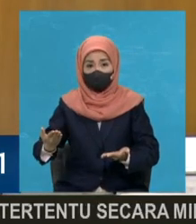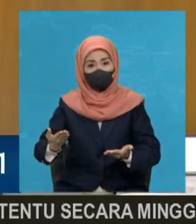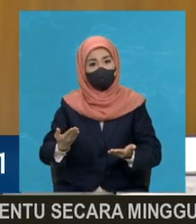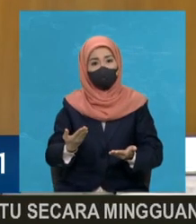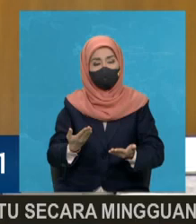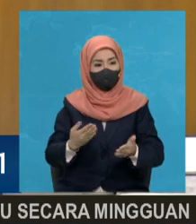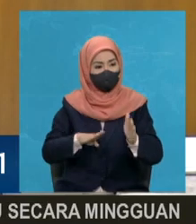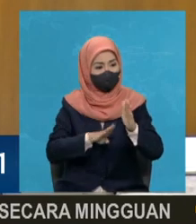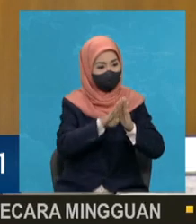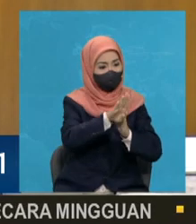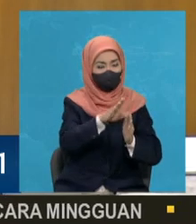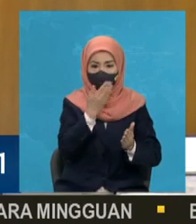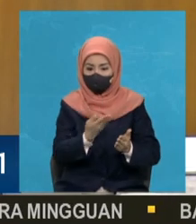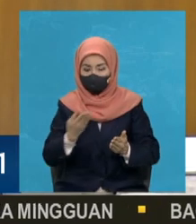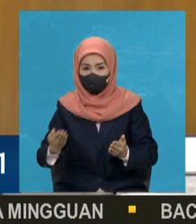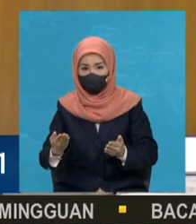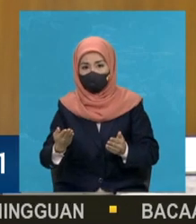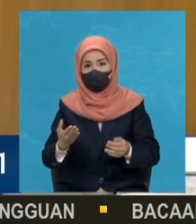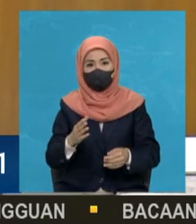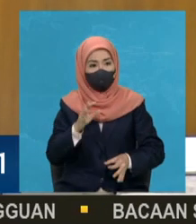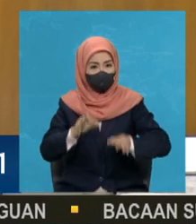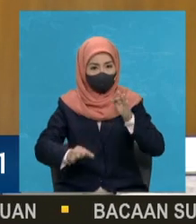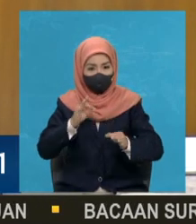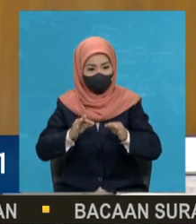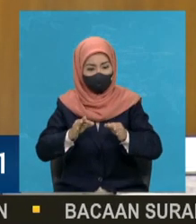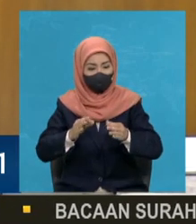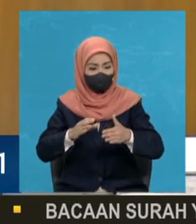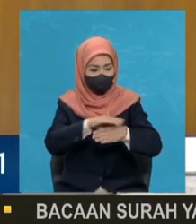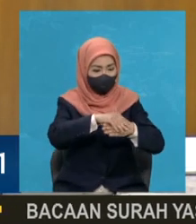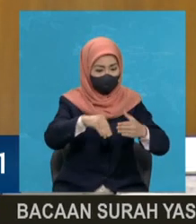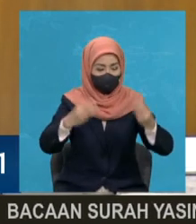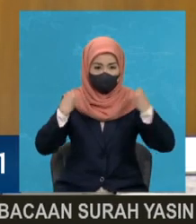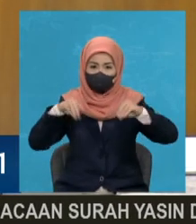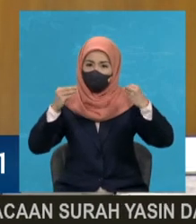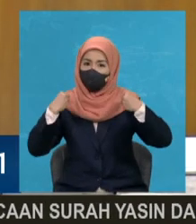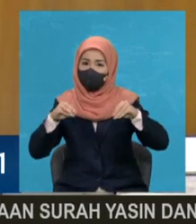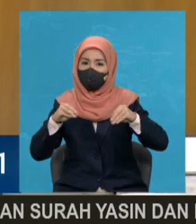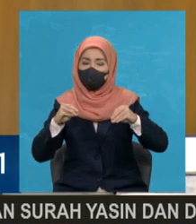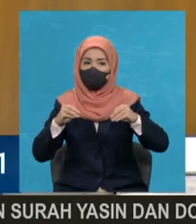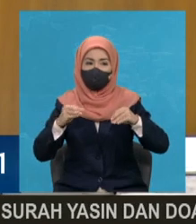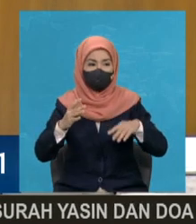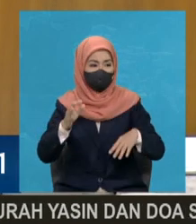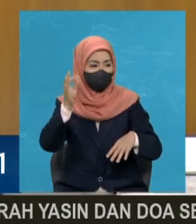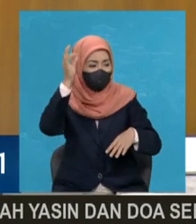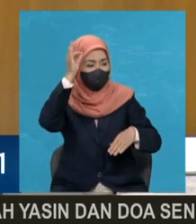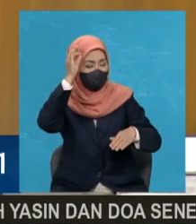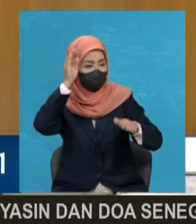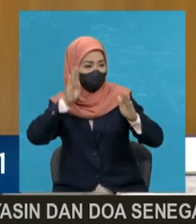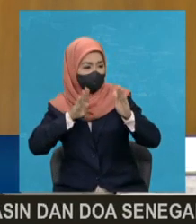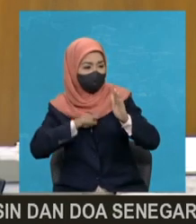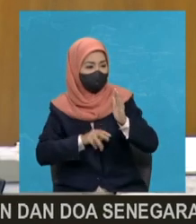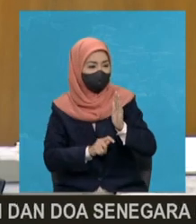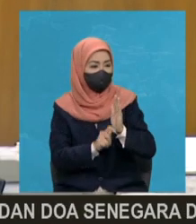kenaikan harga barangan tersebut sekiranya harga yang dijual dianggap terlalu tinggi